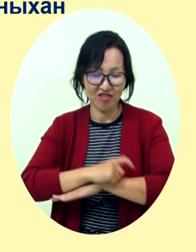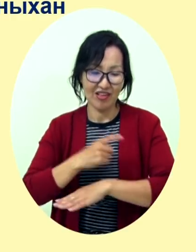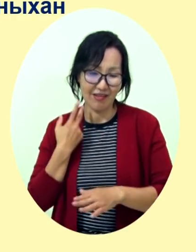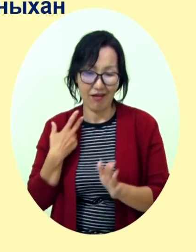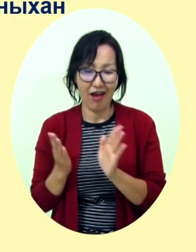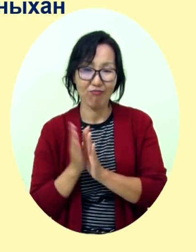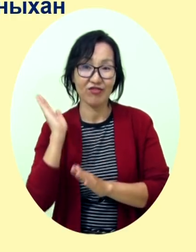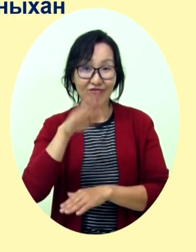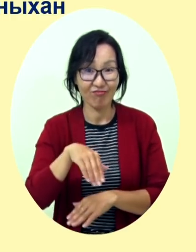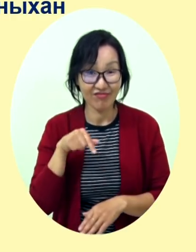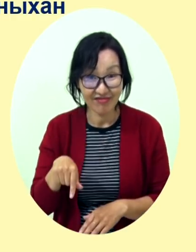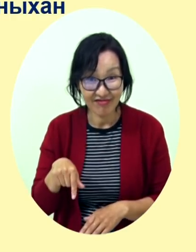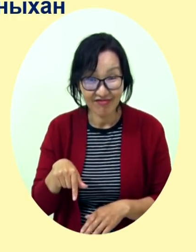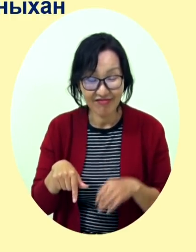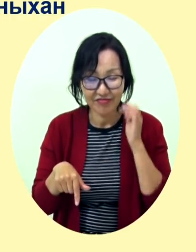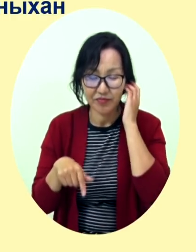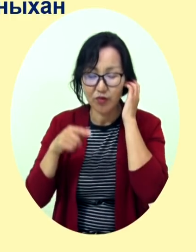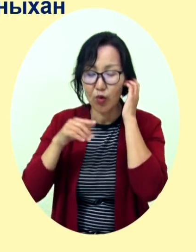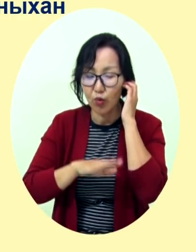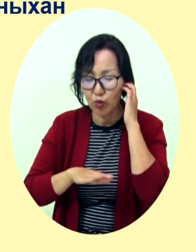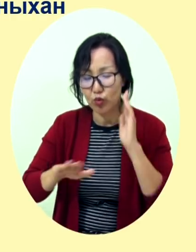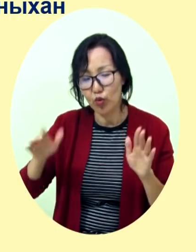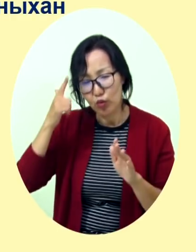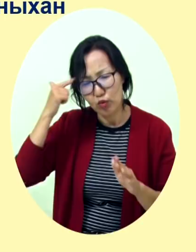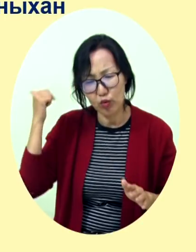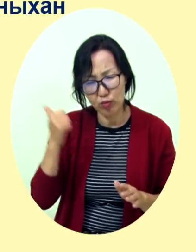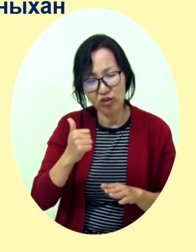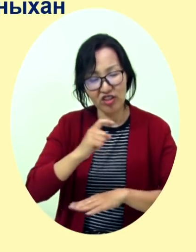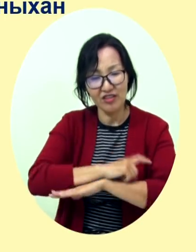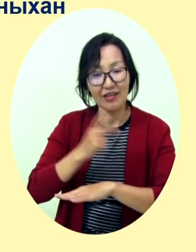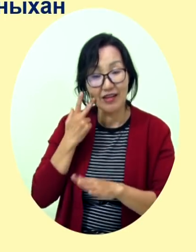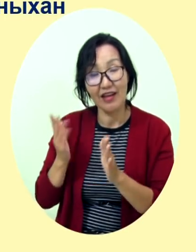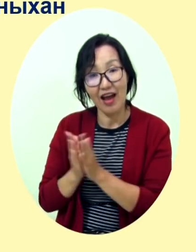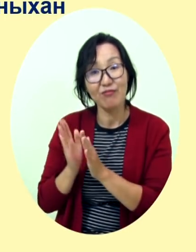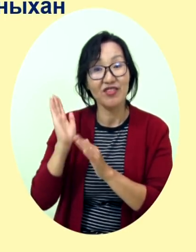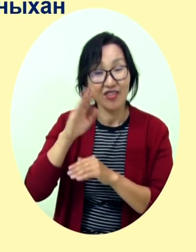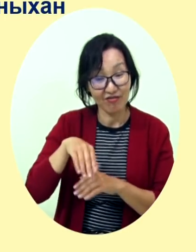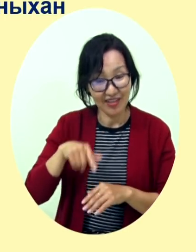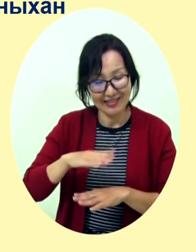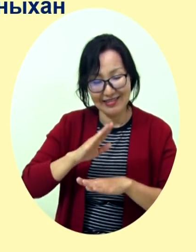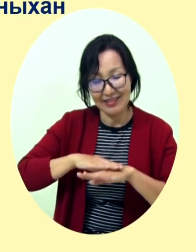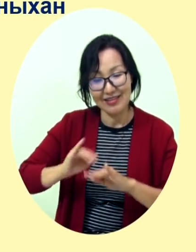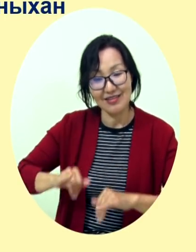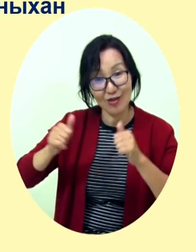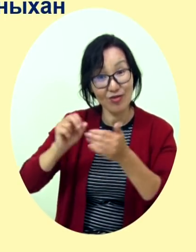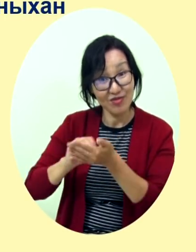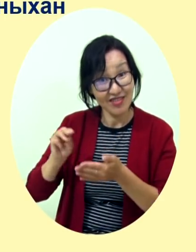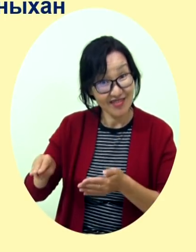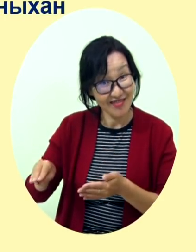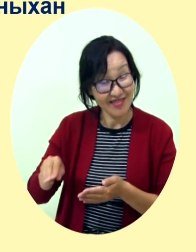гэсэн энэ өгүүлбэрийг хүүхдүүд өдөр бүр хичээлдээ хамт явна гэж засан сайжруулж оруулж гисэн